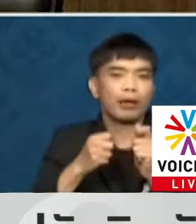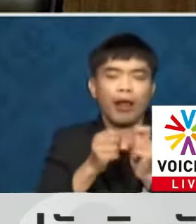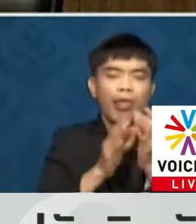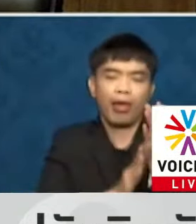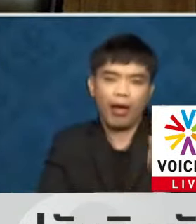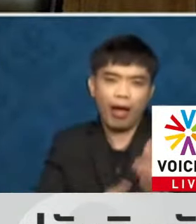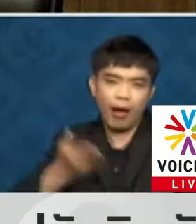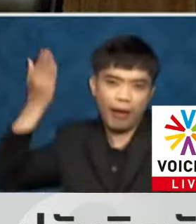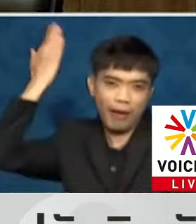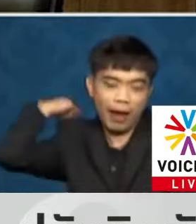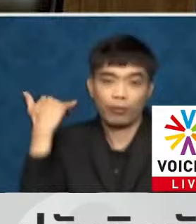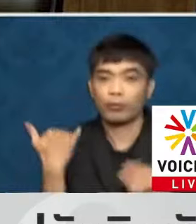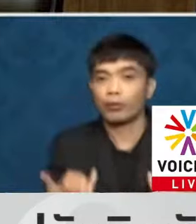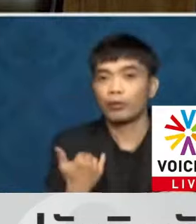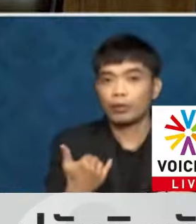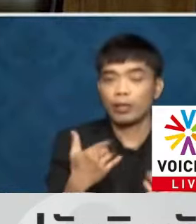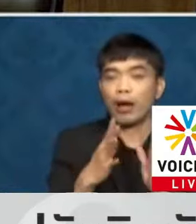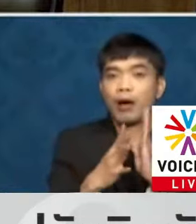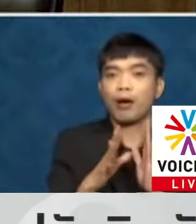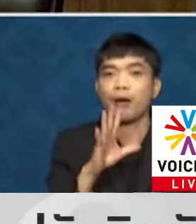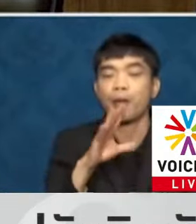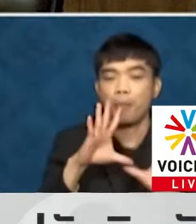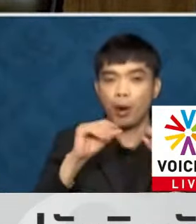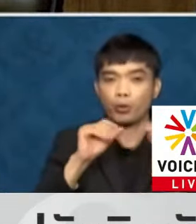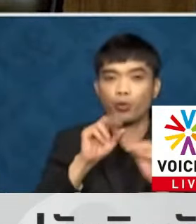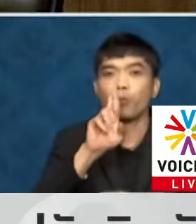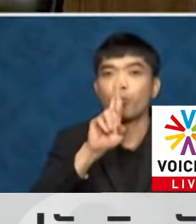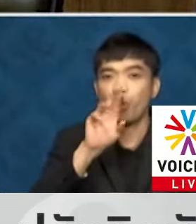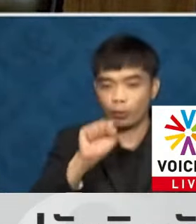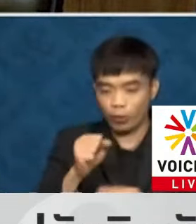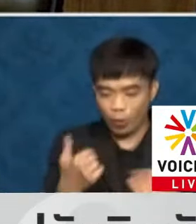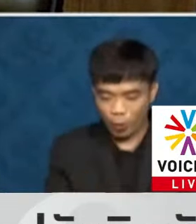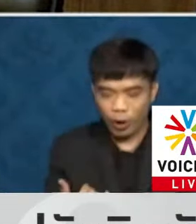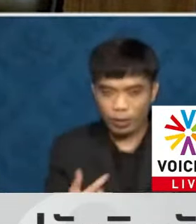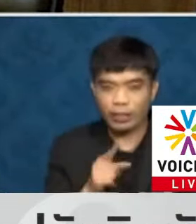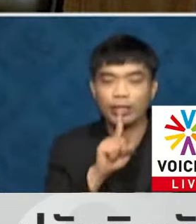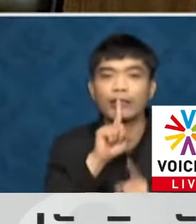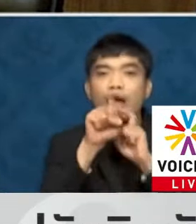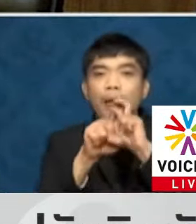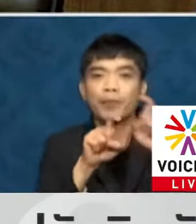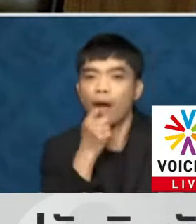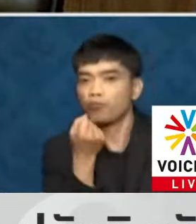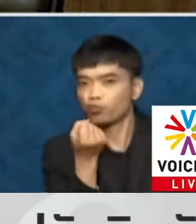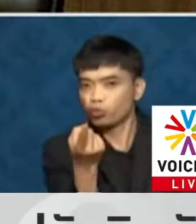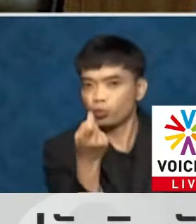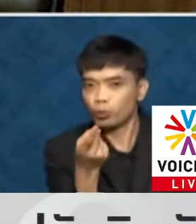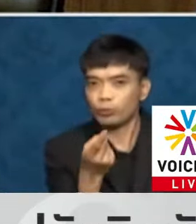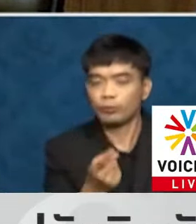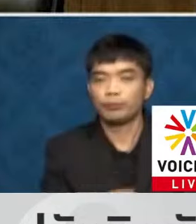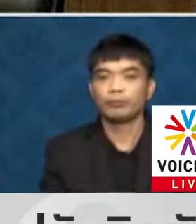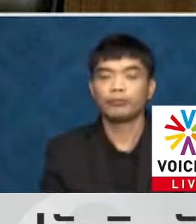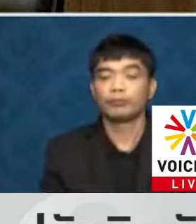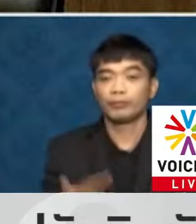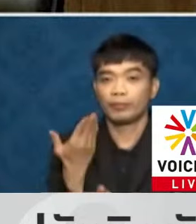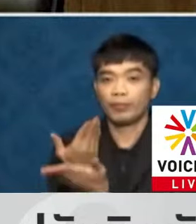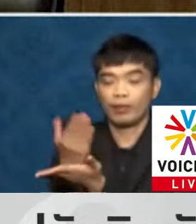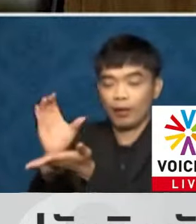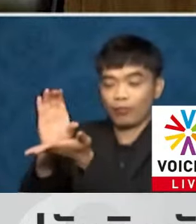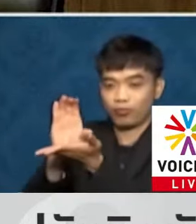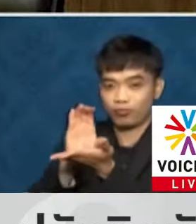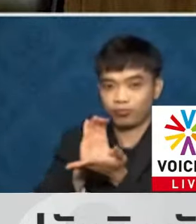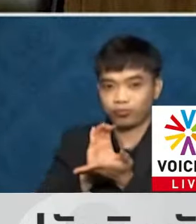ยเป็นปัญหาติดพันคนไทยกว่า6ล้านรายมานานแล้วพบว่ามีอัตราหนี้เสียสูงสุดในประวัติศาสตร์เศรษฐกิจไทยก็